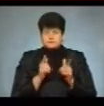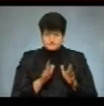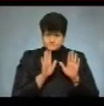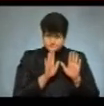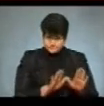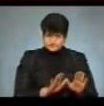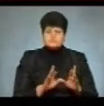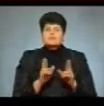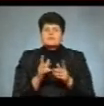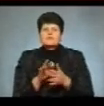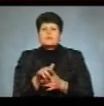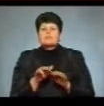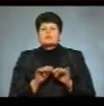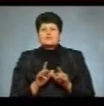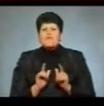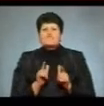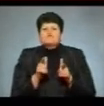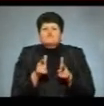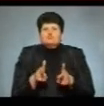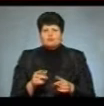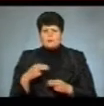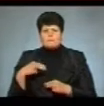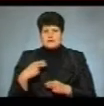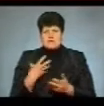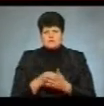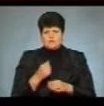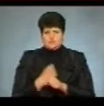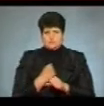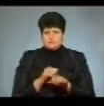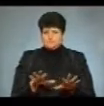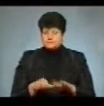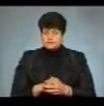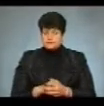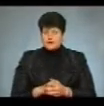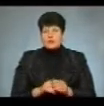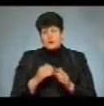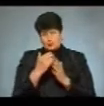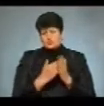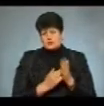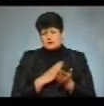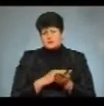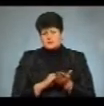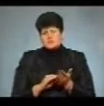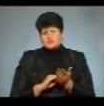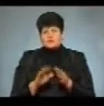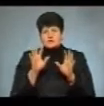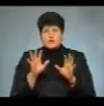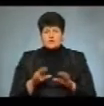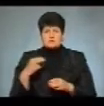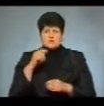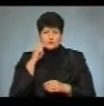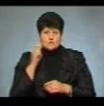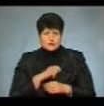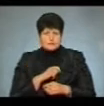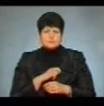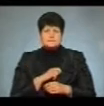А яка процедура вступу, входу президента на свою посаду? Процедура чітко також прописана в законі України про вибори президента України. Тобто